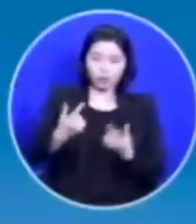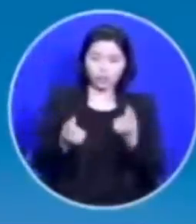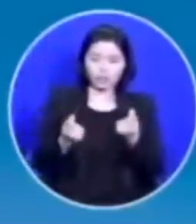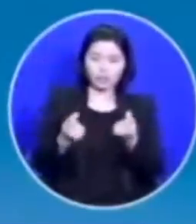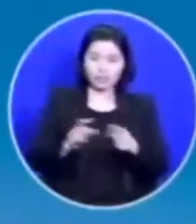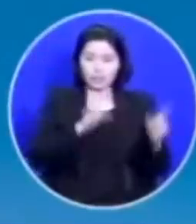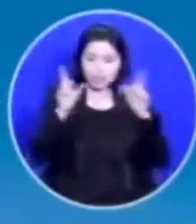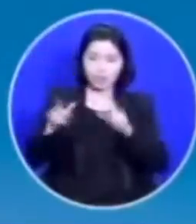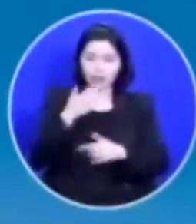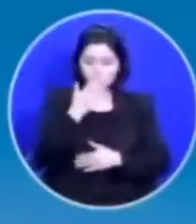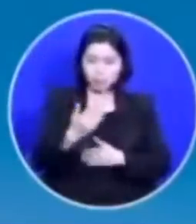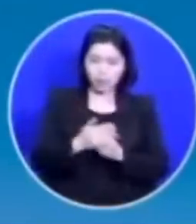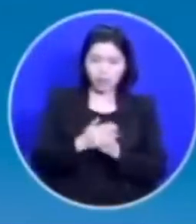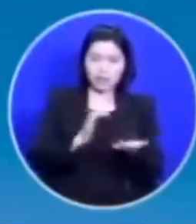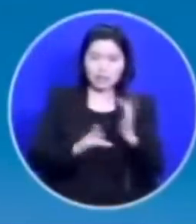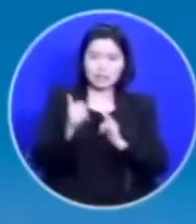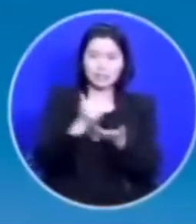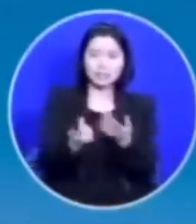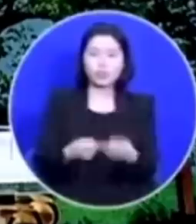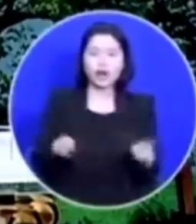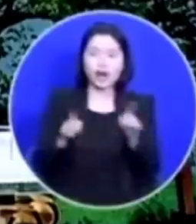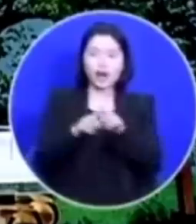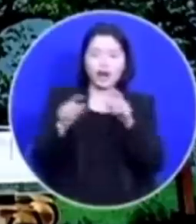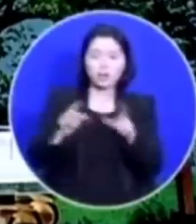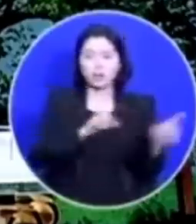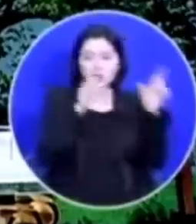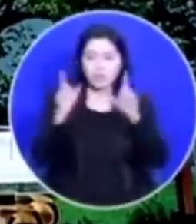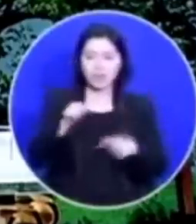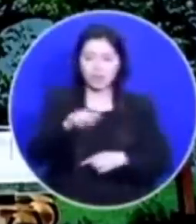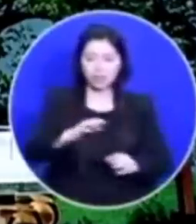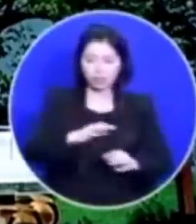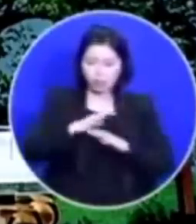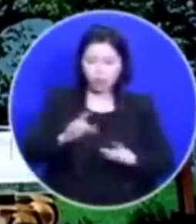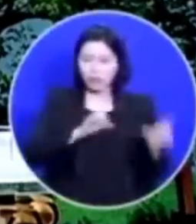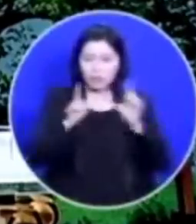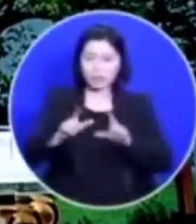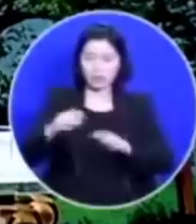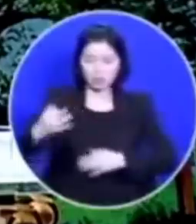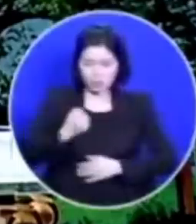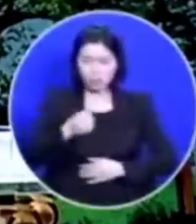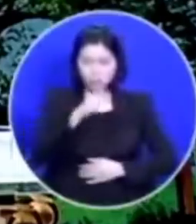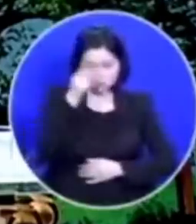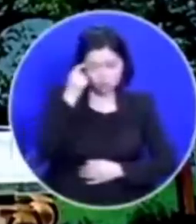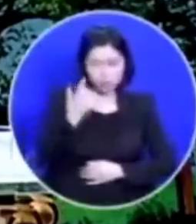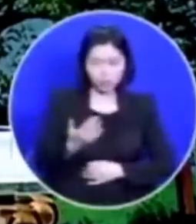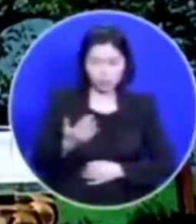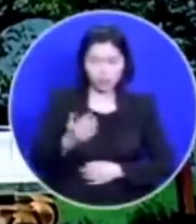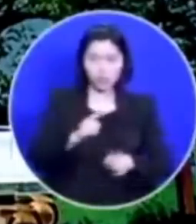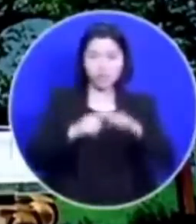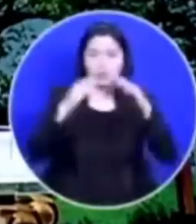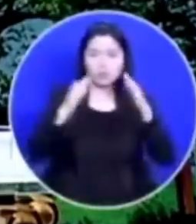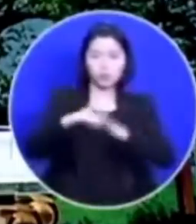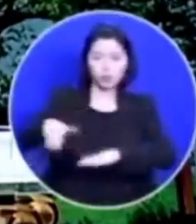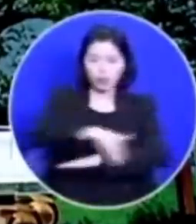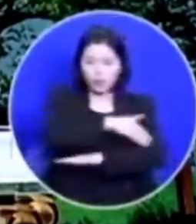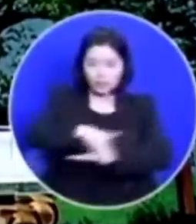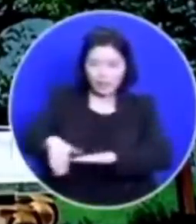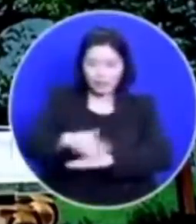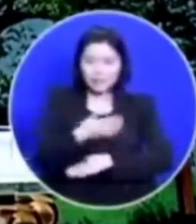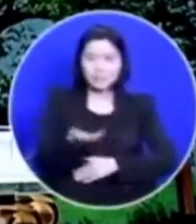예수님과 함께 사시는 그 놀라운 삶을 누리고 있습니까 교회는 다니는데